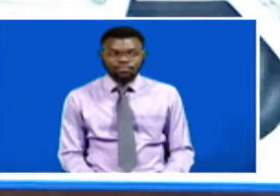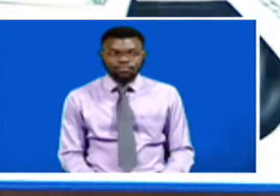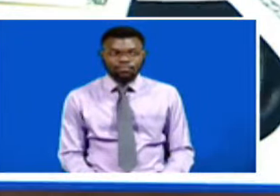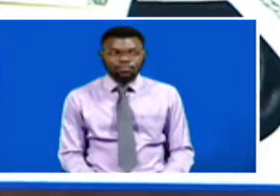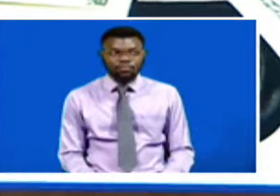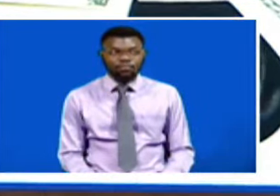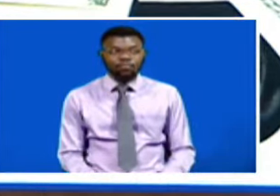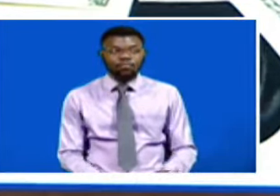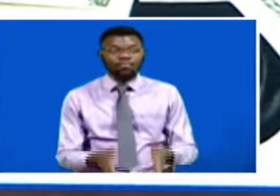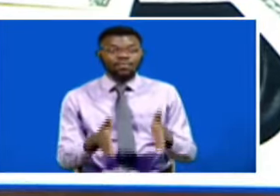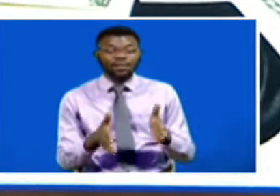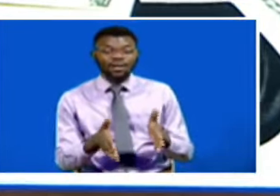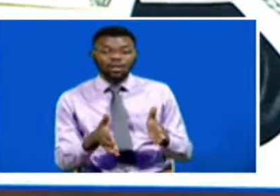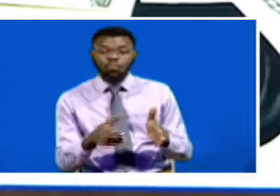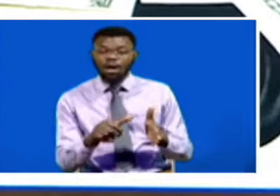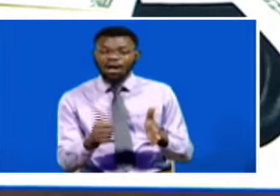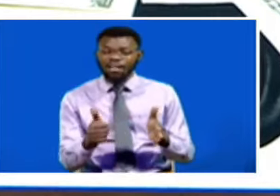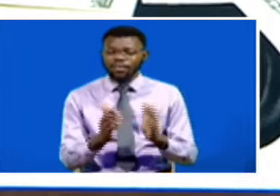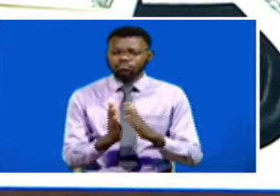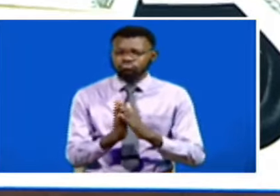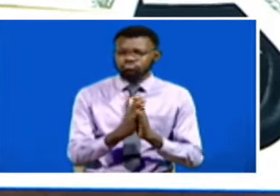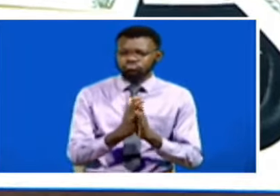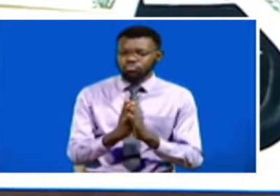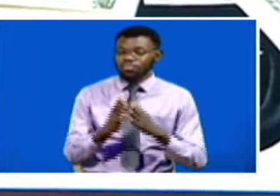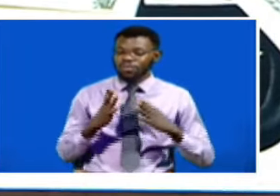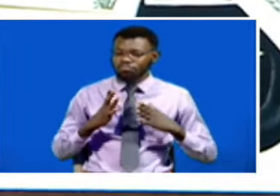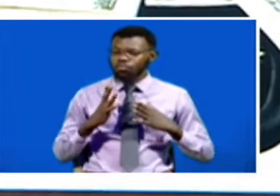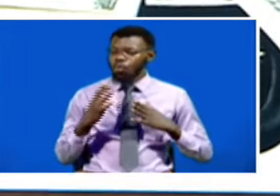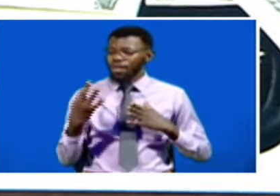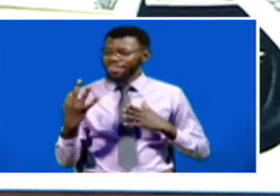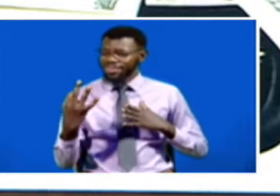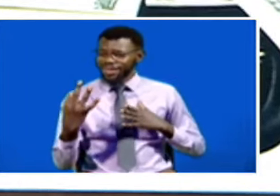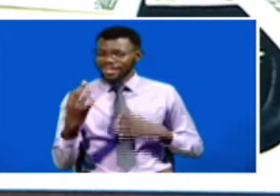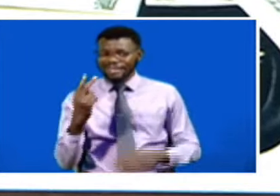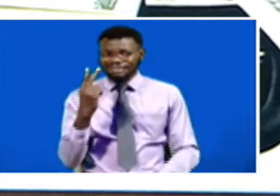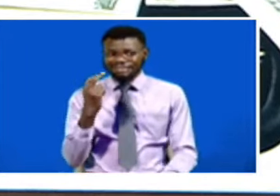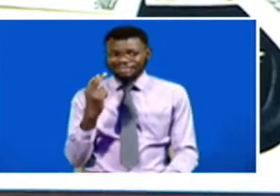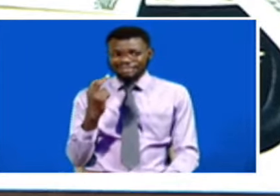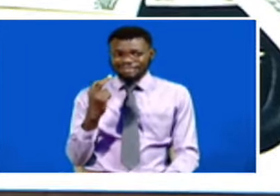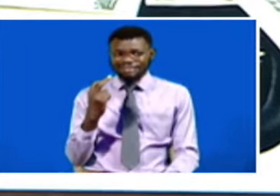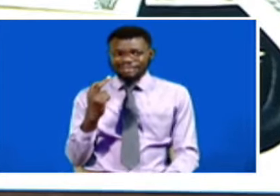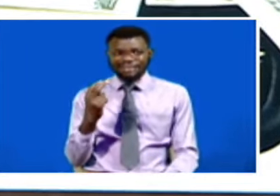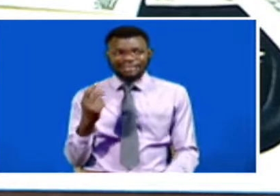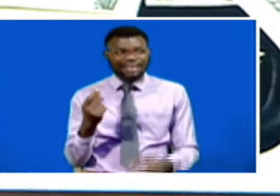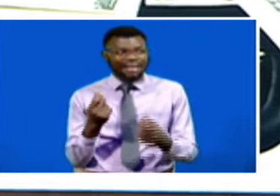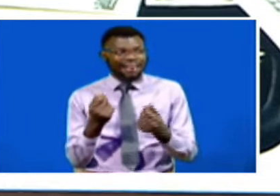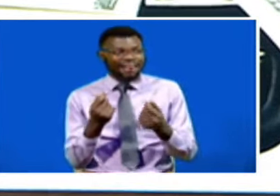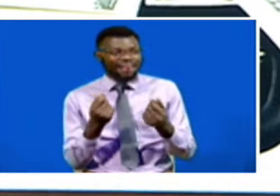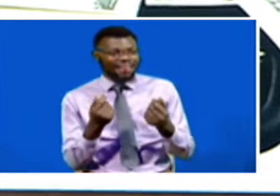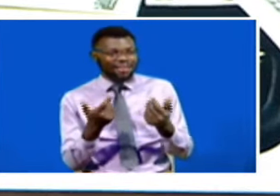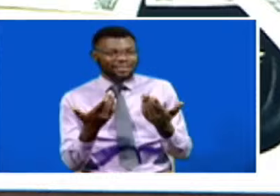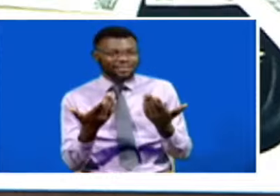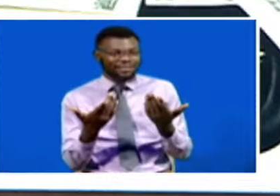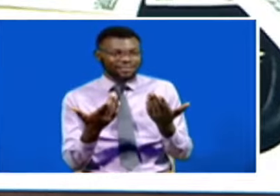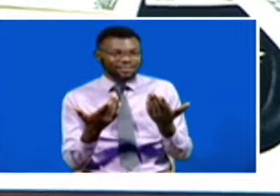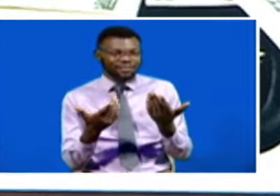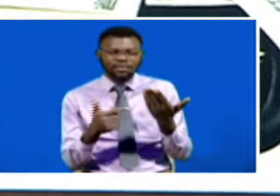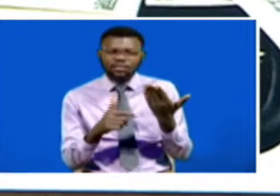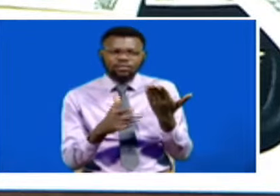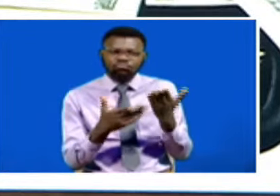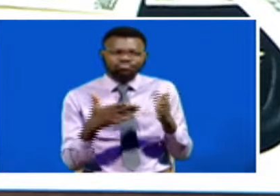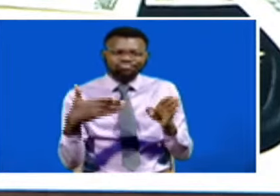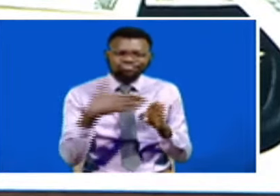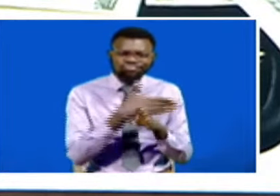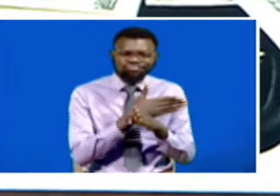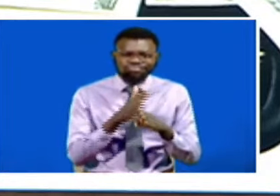Na sasa tuzamie taarifa nyingine ambapo washukiwa watatu wa utakasaji wa fedha wamefikishwa mahakamani kwa kosa hilo.